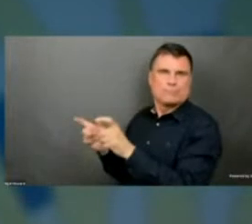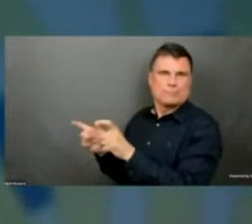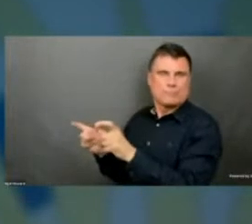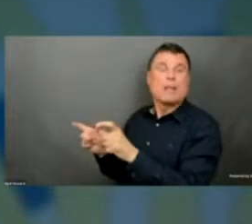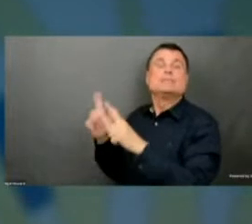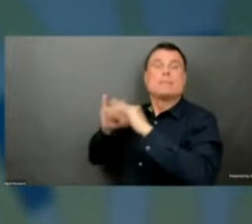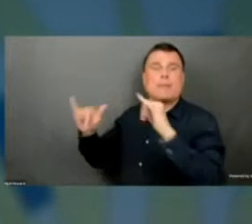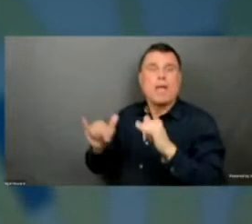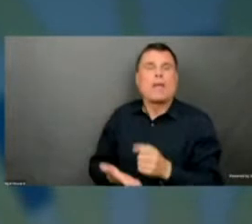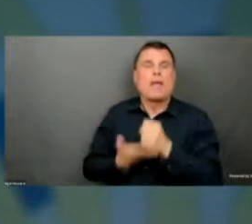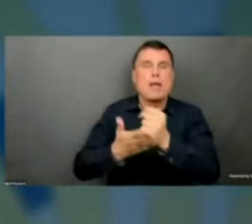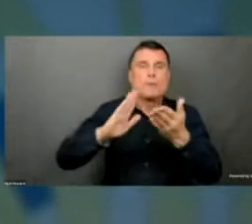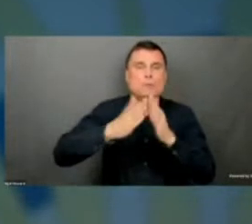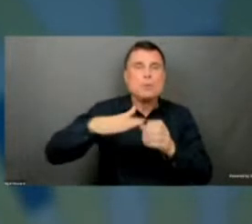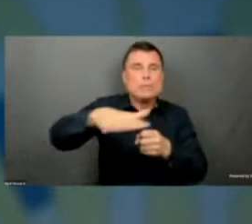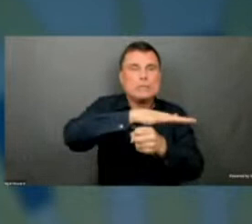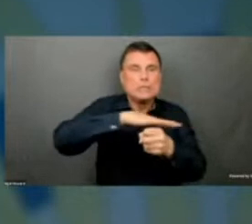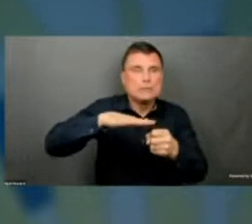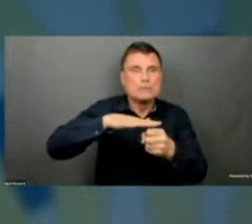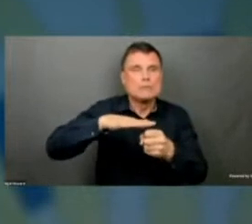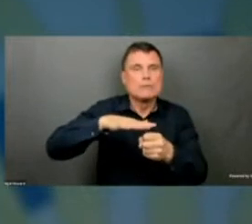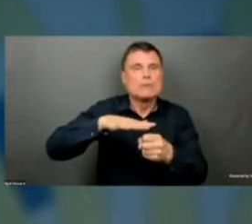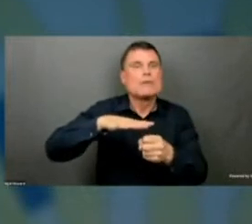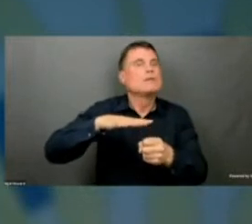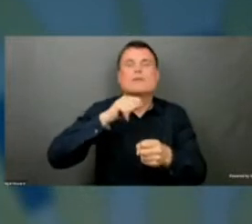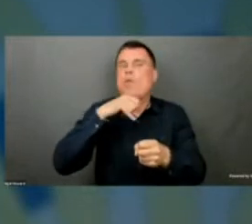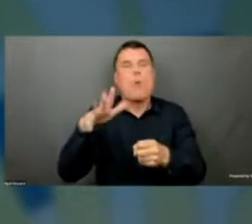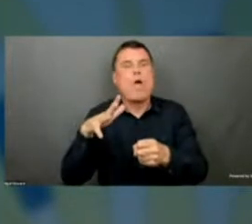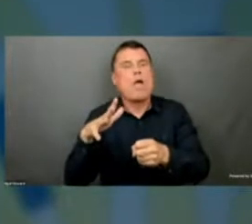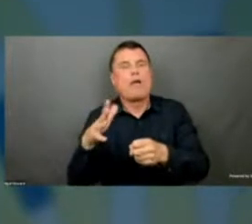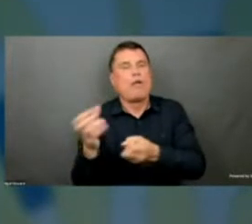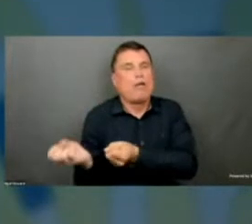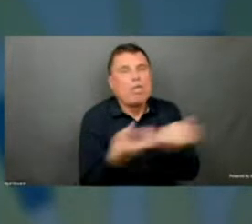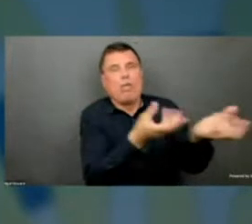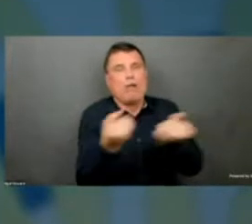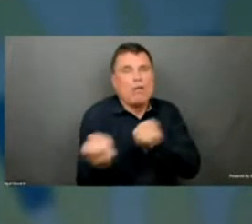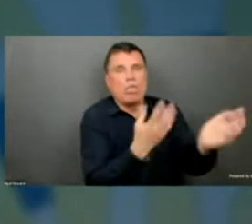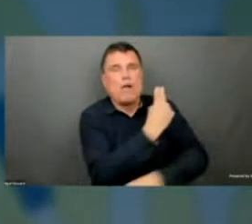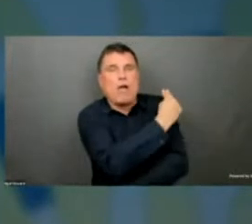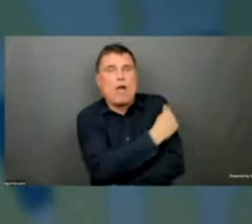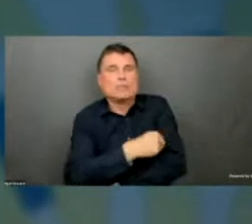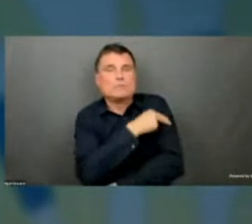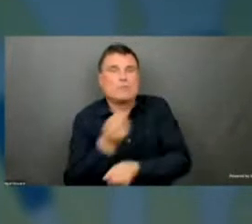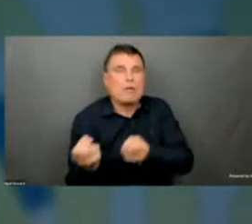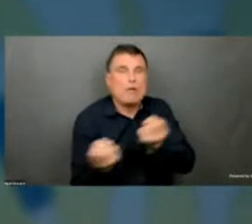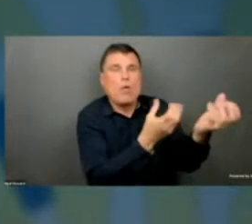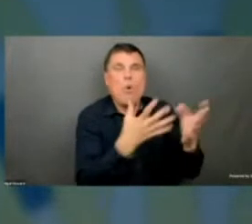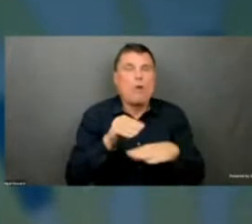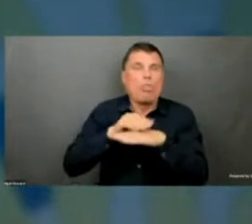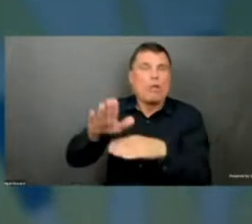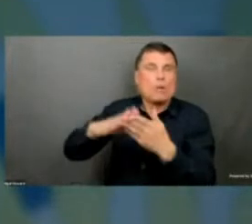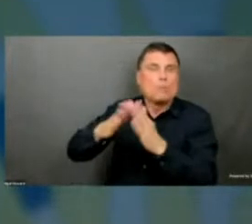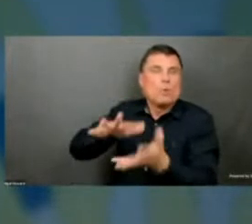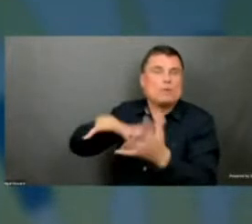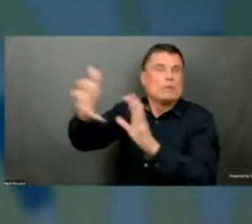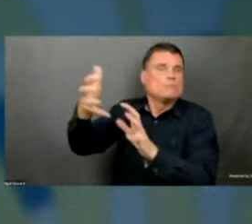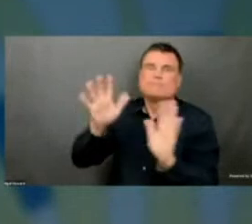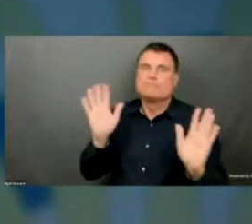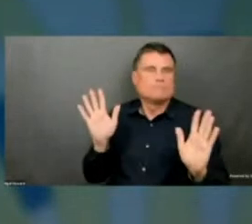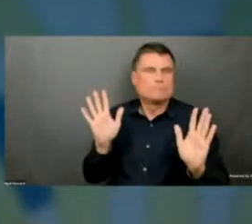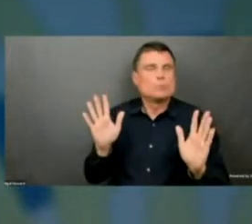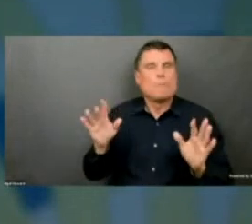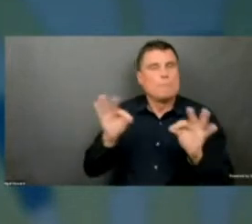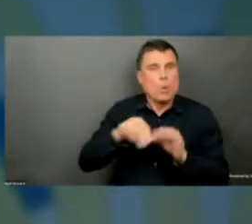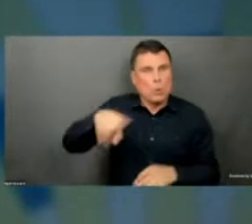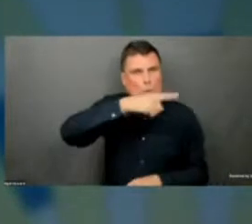所 a 以他也是说 community 到了 level, 这个 at a 从社区 population 来讲 level. 从这 But 个 we need to 急 keep 症 it 性 up. 诊疗所啊或者是长期 There 护理 have 院的 been 这些 definitely been